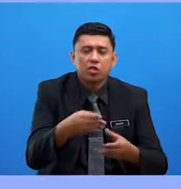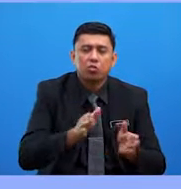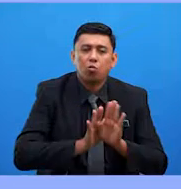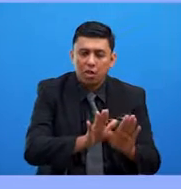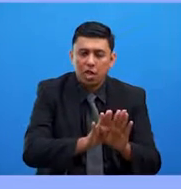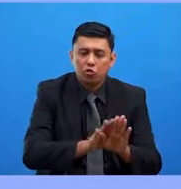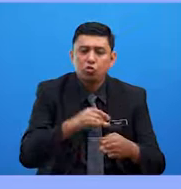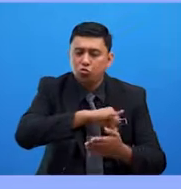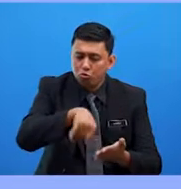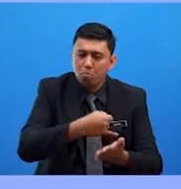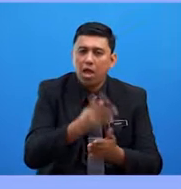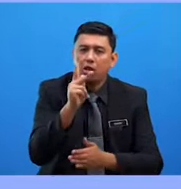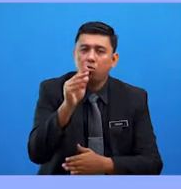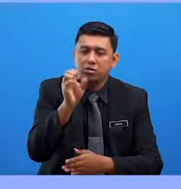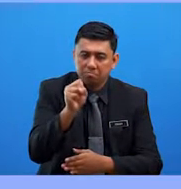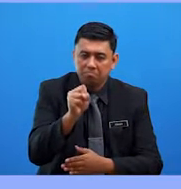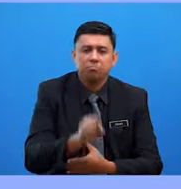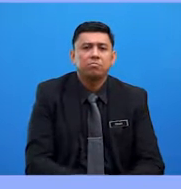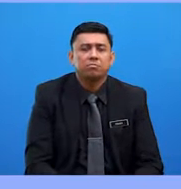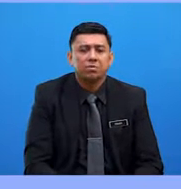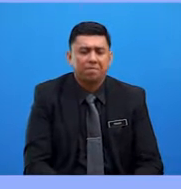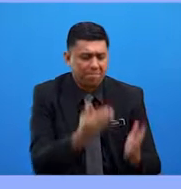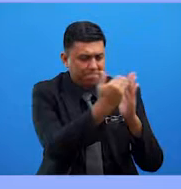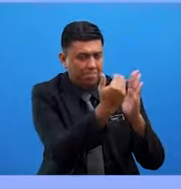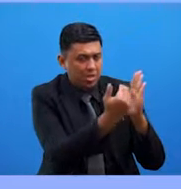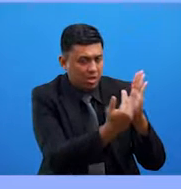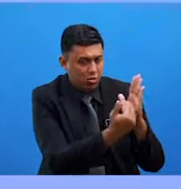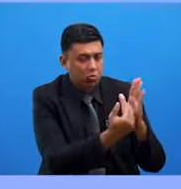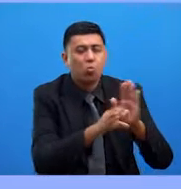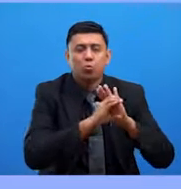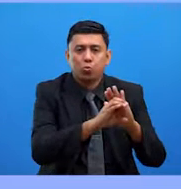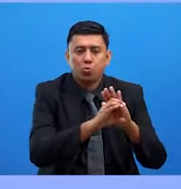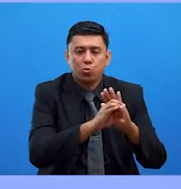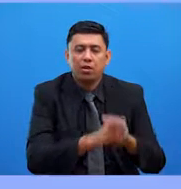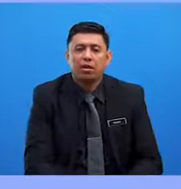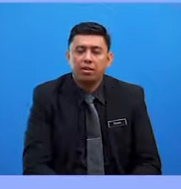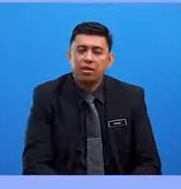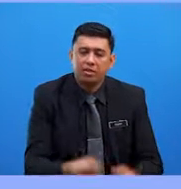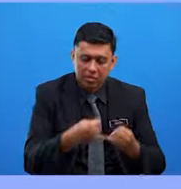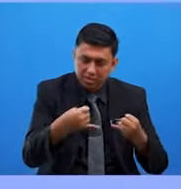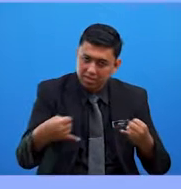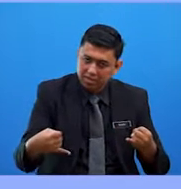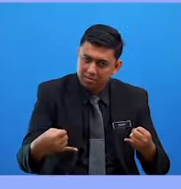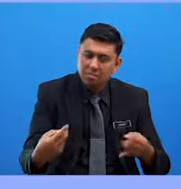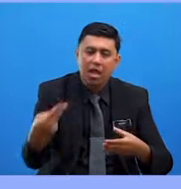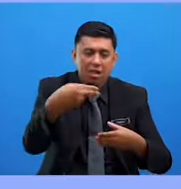kos. Di sini, cikgu senaraikan contoh jenis hasil